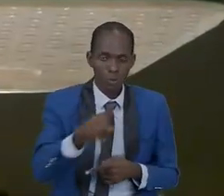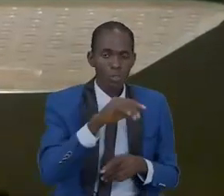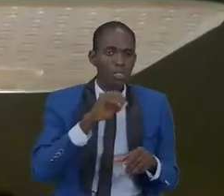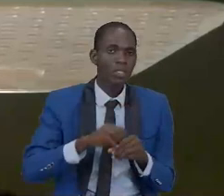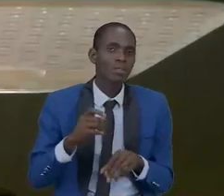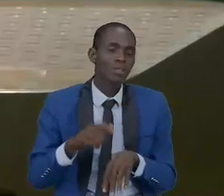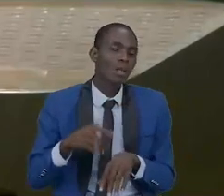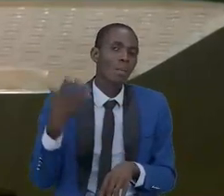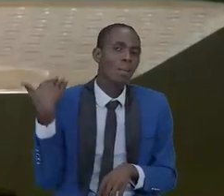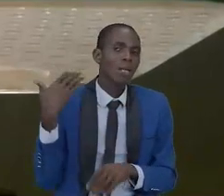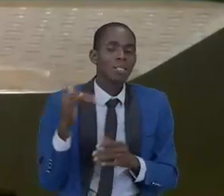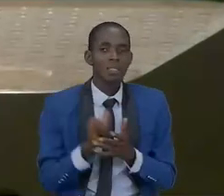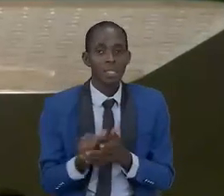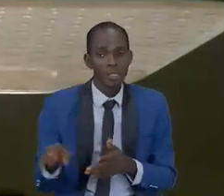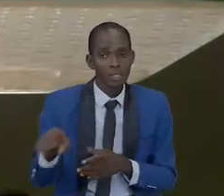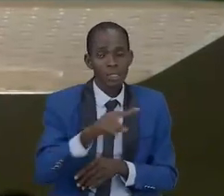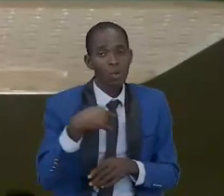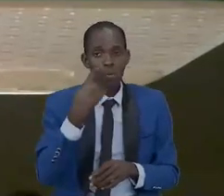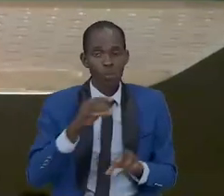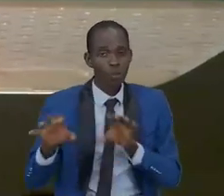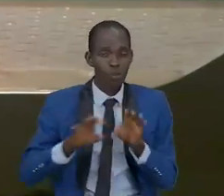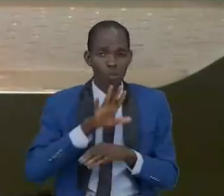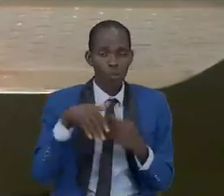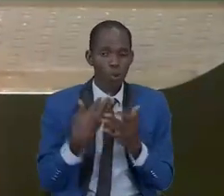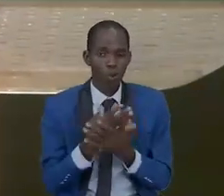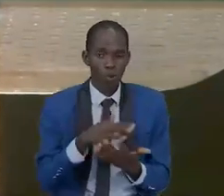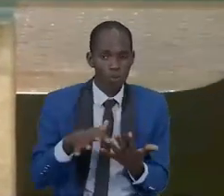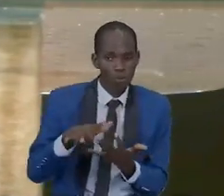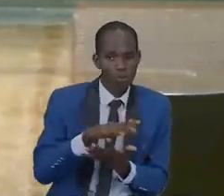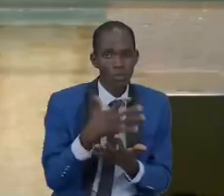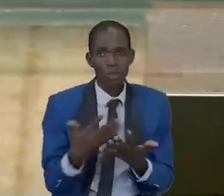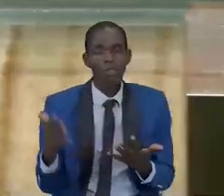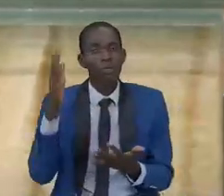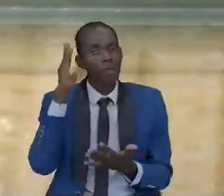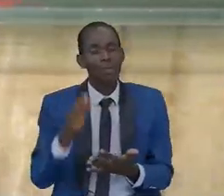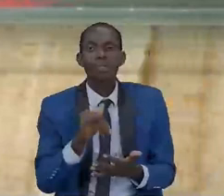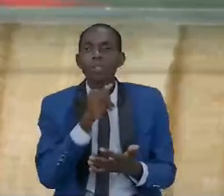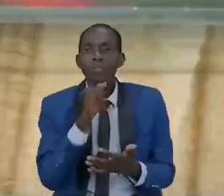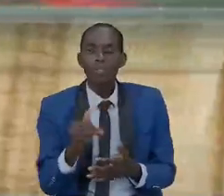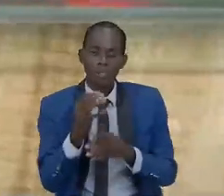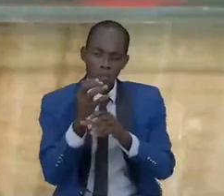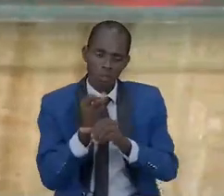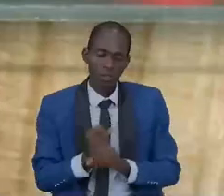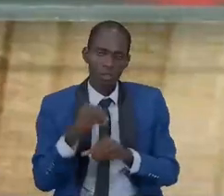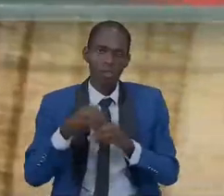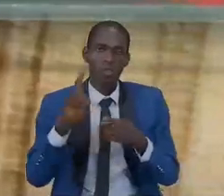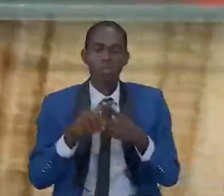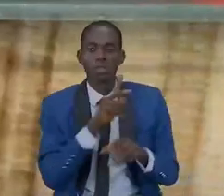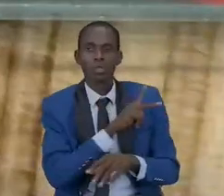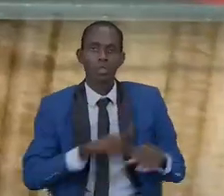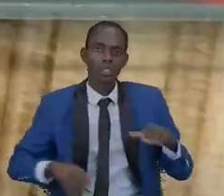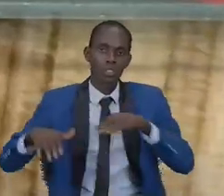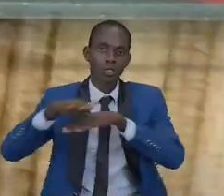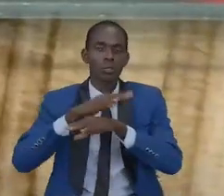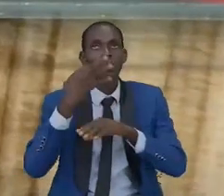que ceux qui commettent de telles choses ne mériteront point le royaume de Dieu ce